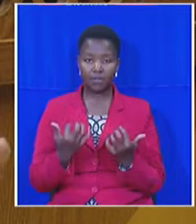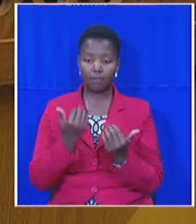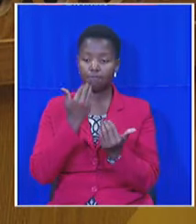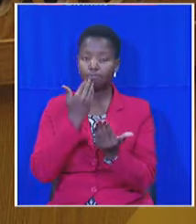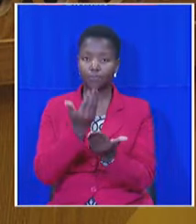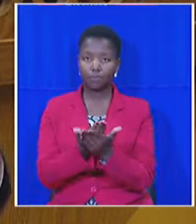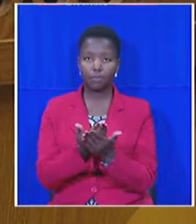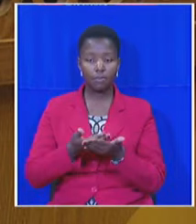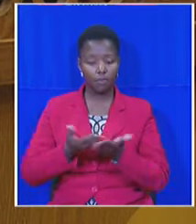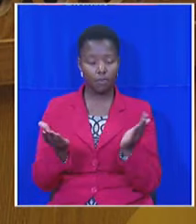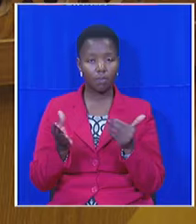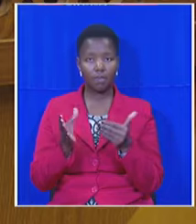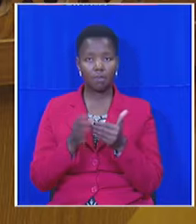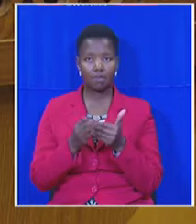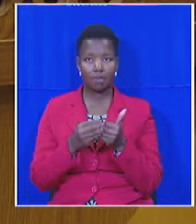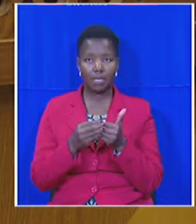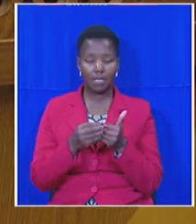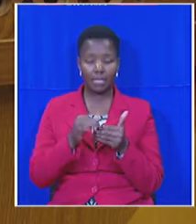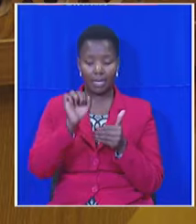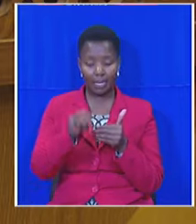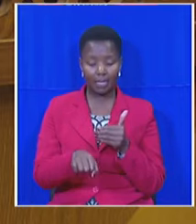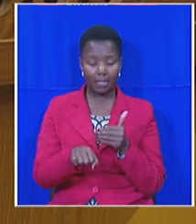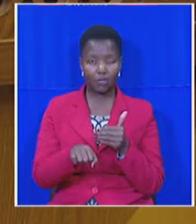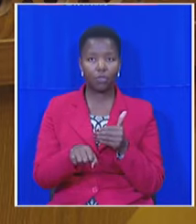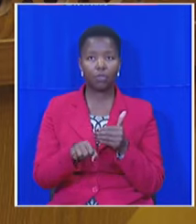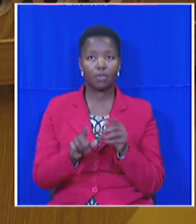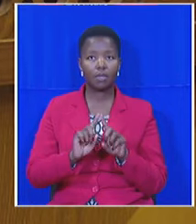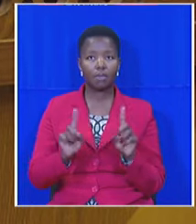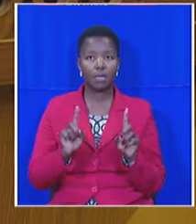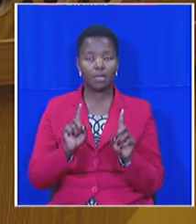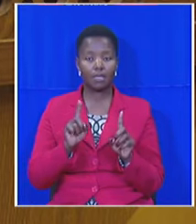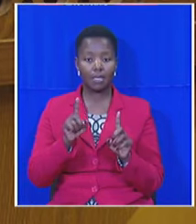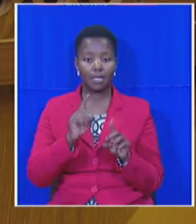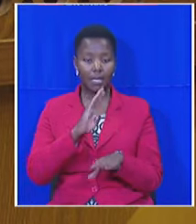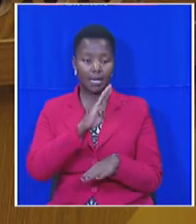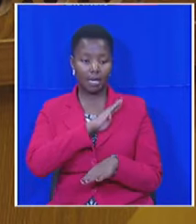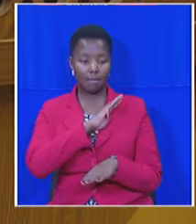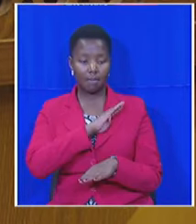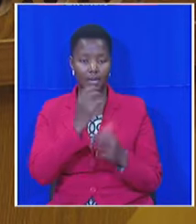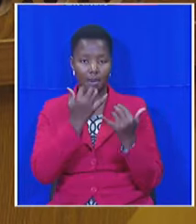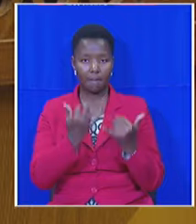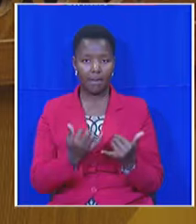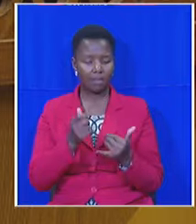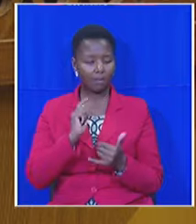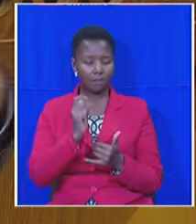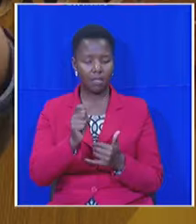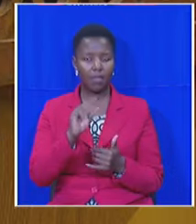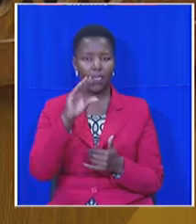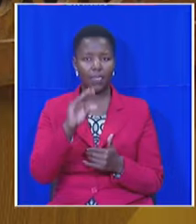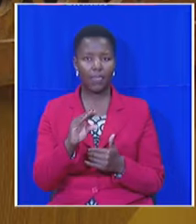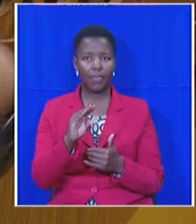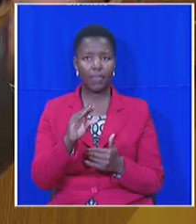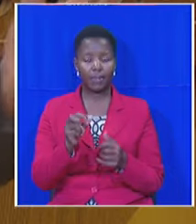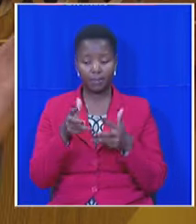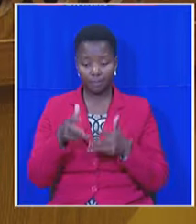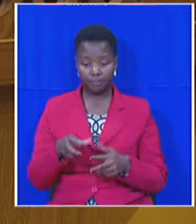all members of parliament are in agreement with. And that is that the defense budget is totally underfunded. So whenever we